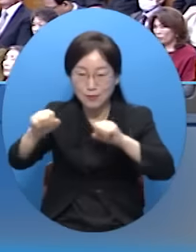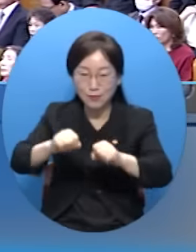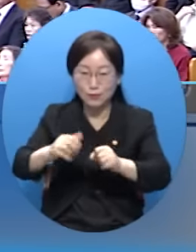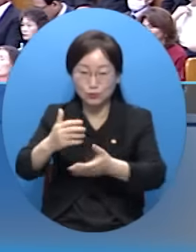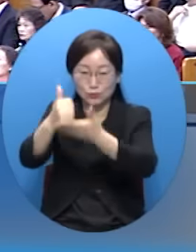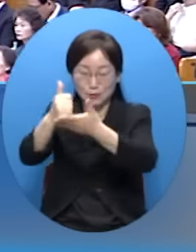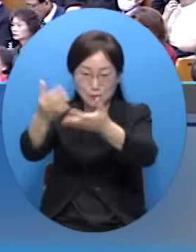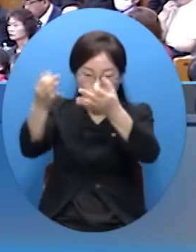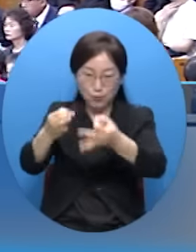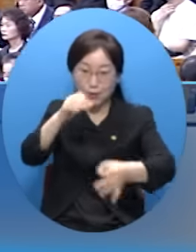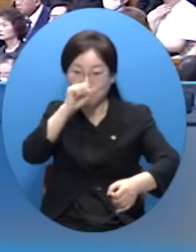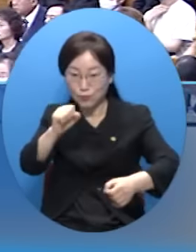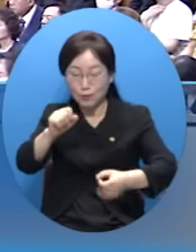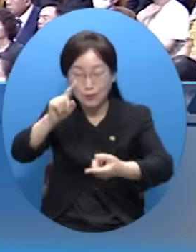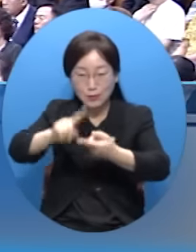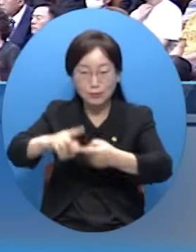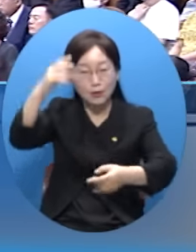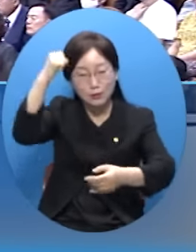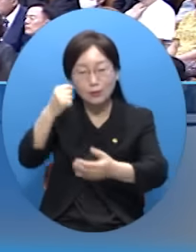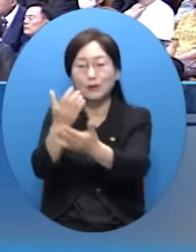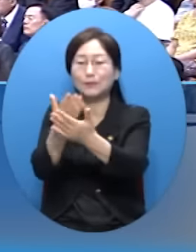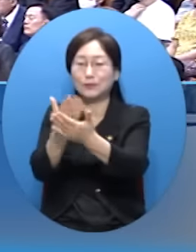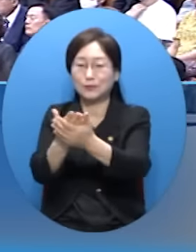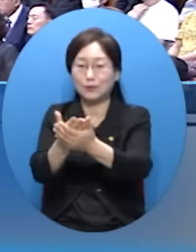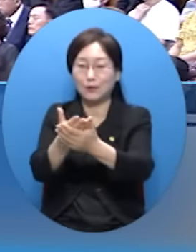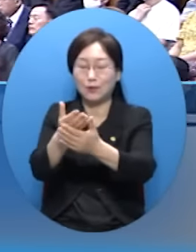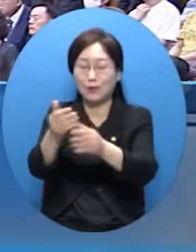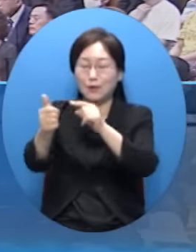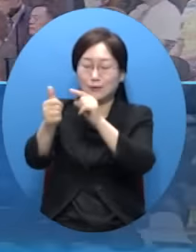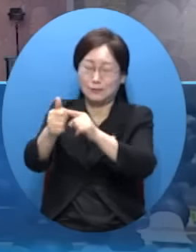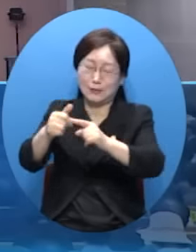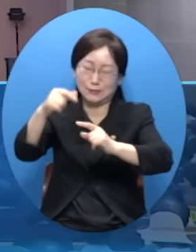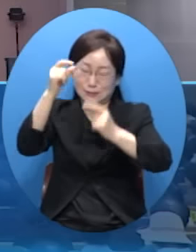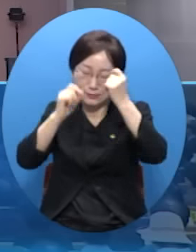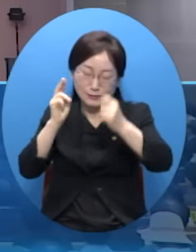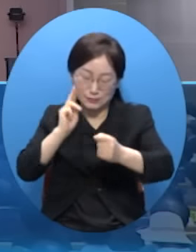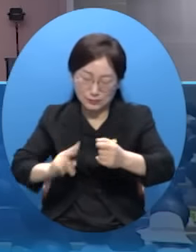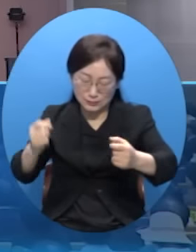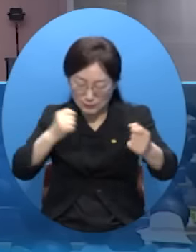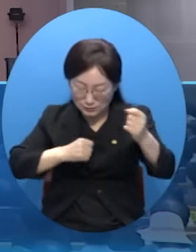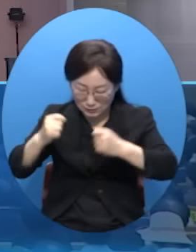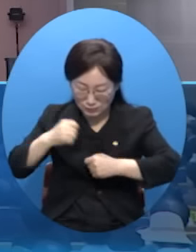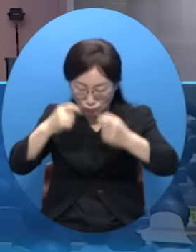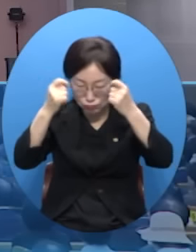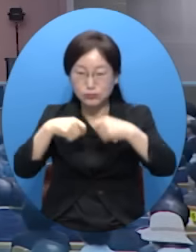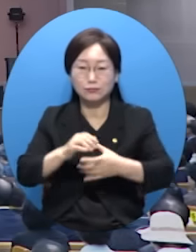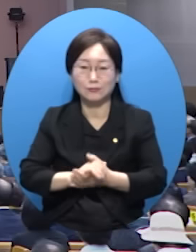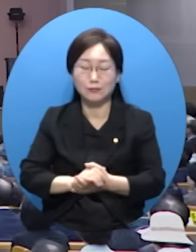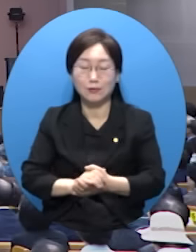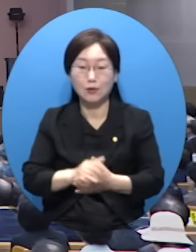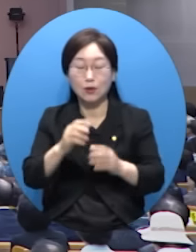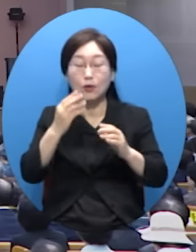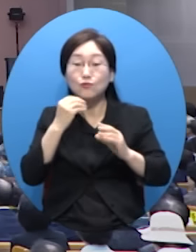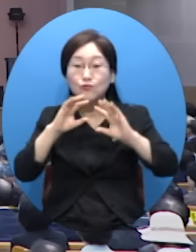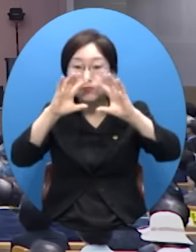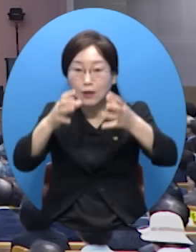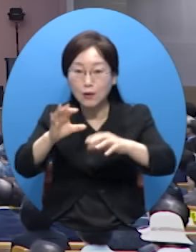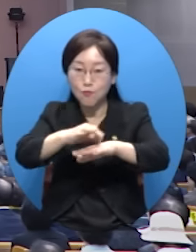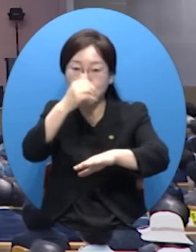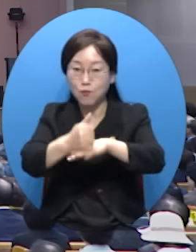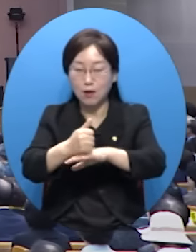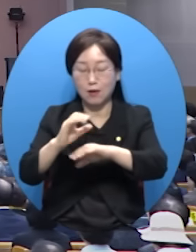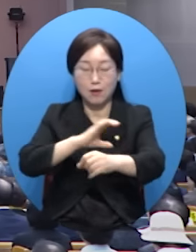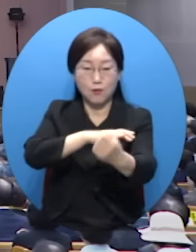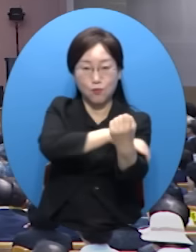행한 것을 기억하옵소서 하고 히스기야가 심히 통곡하니 유다 나라의 왕서 절대 권력을